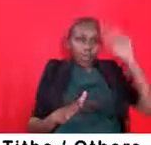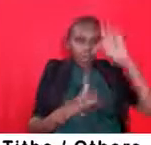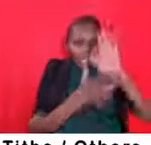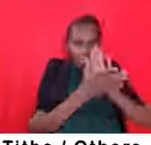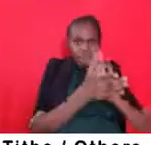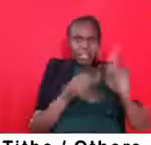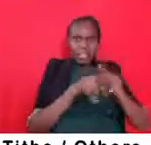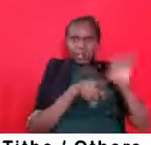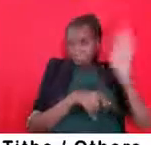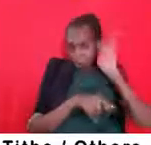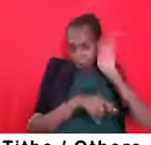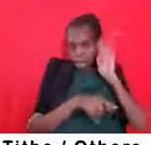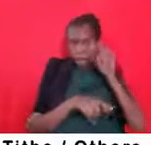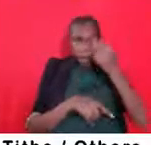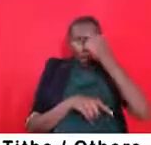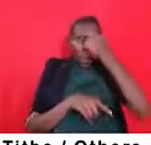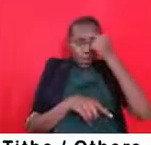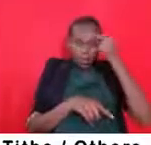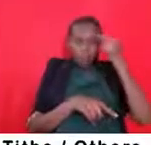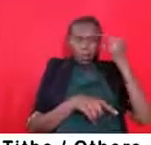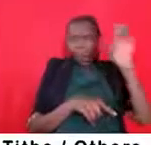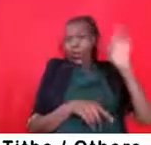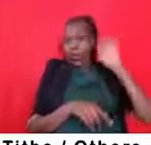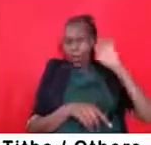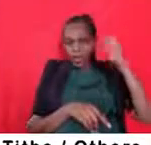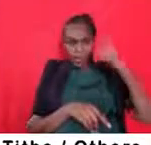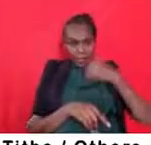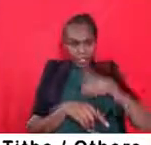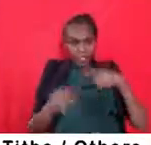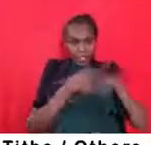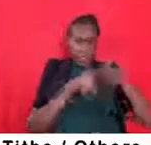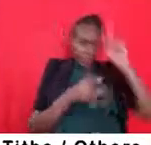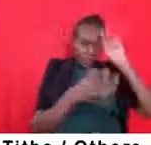umeniamini. Kwa sababu umenitii